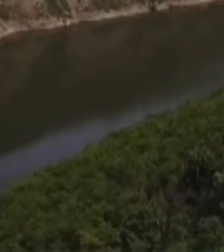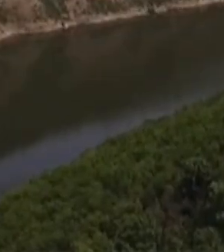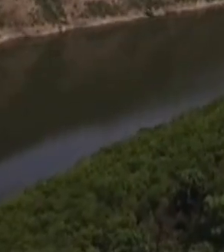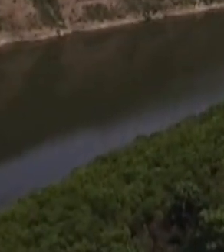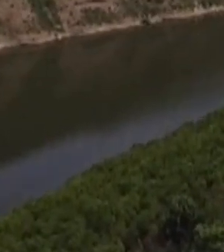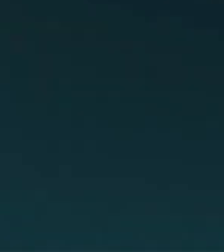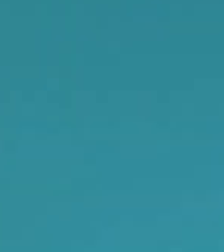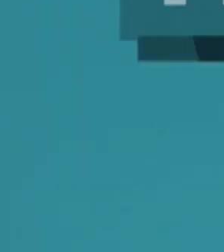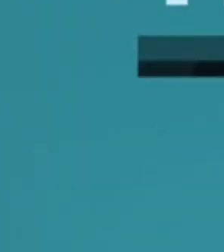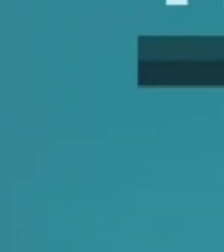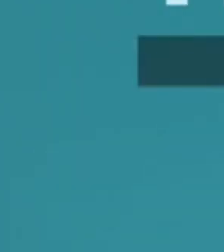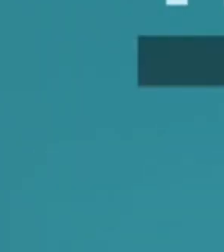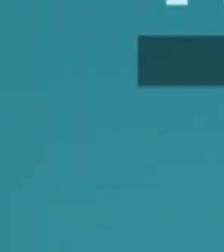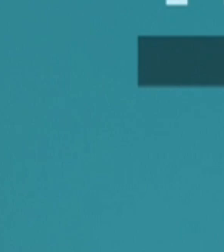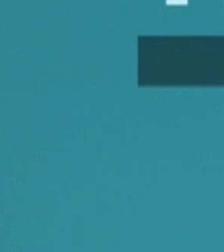Музика